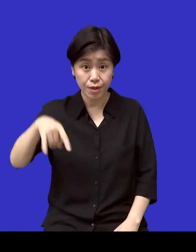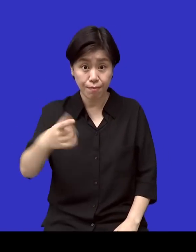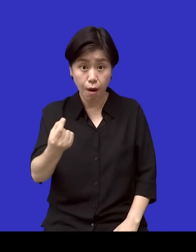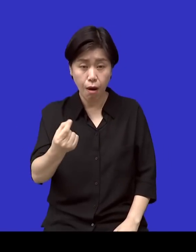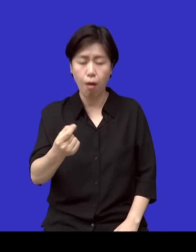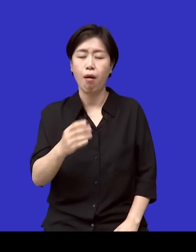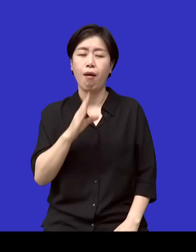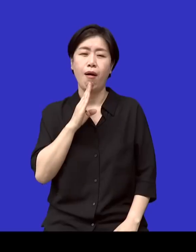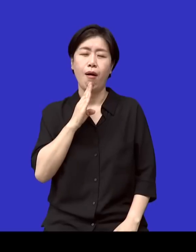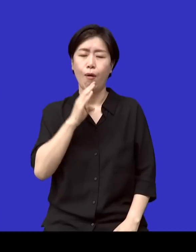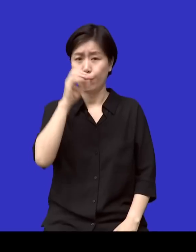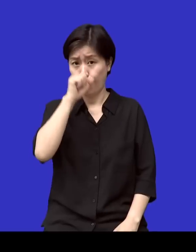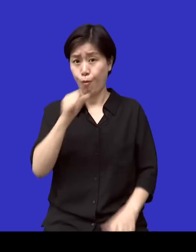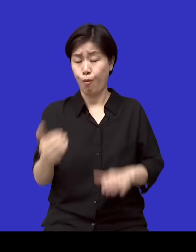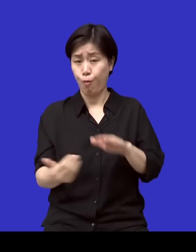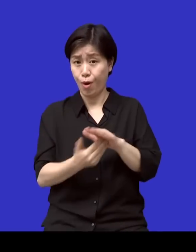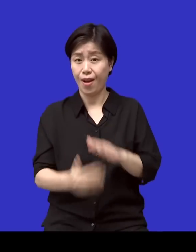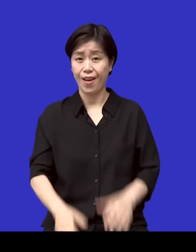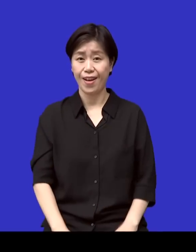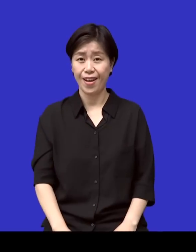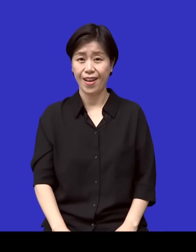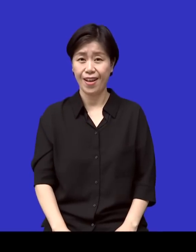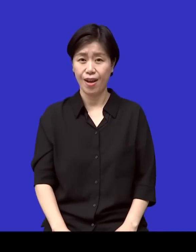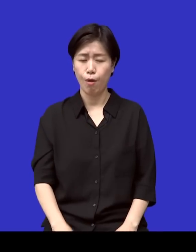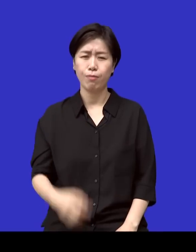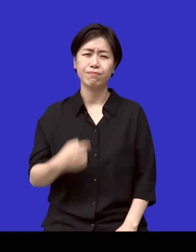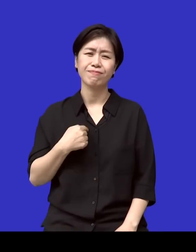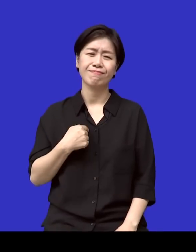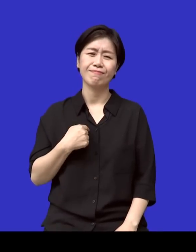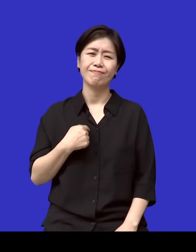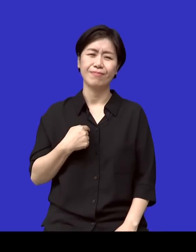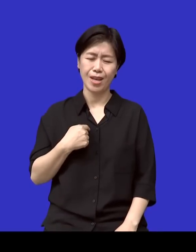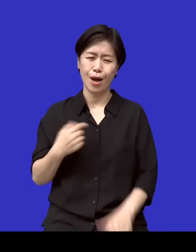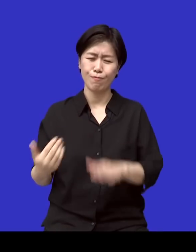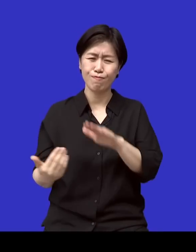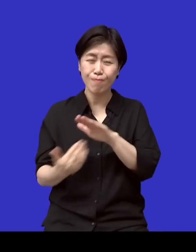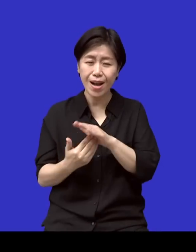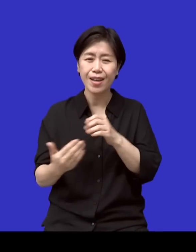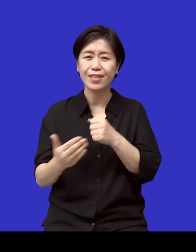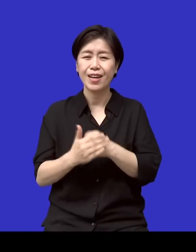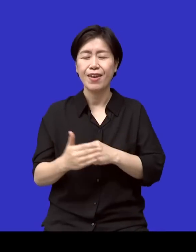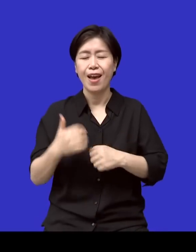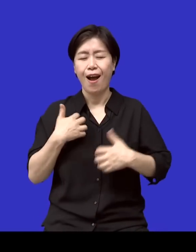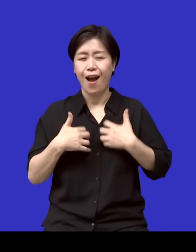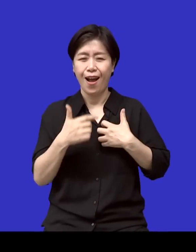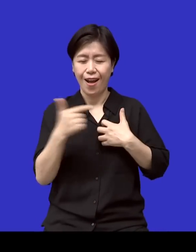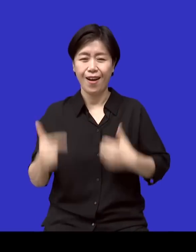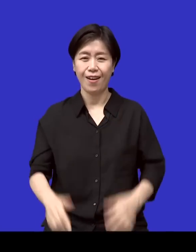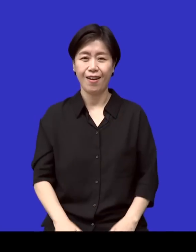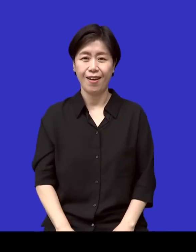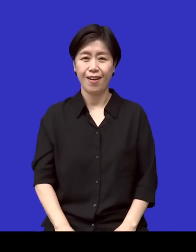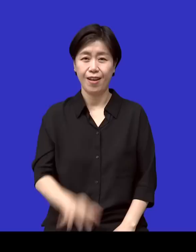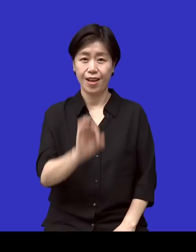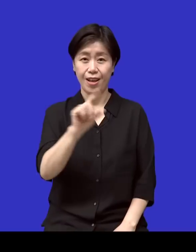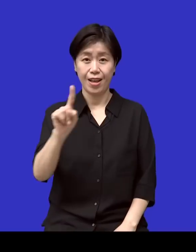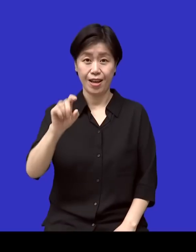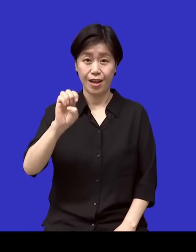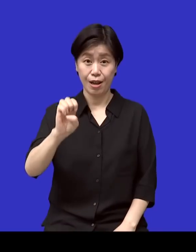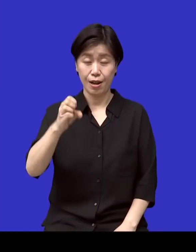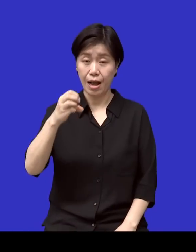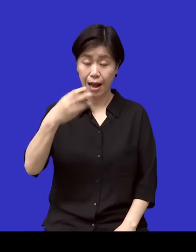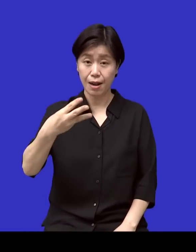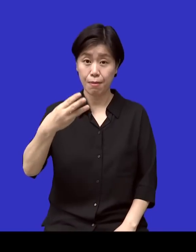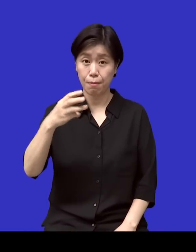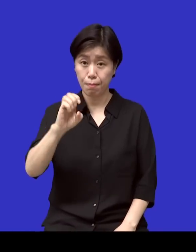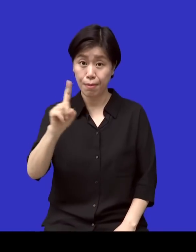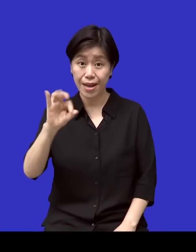기록이고요. 예. 그걸 제가 달성해서 되어가지고 무척이나 기쁩니다. 예. 그러니까 알파인 스키 종목에서 그런 거예요? 네. 예. 알파인 지금까지